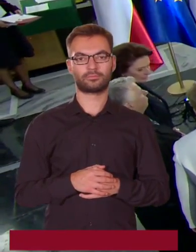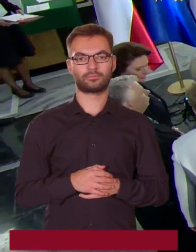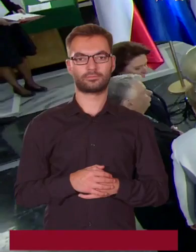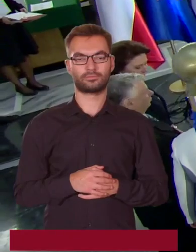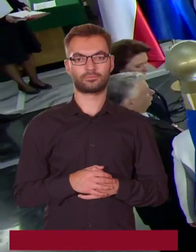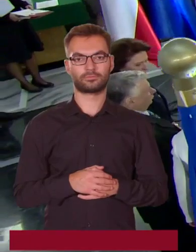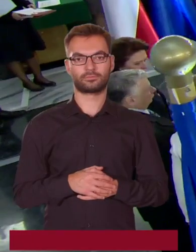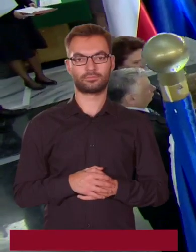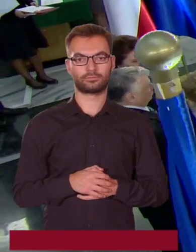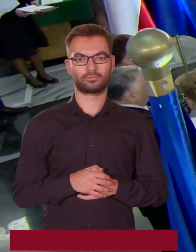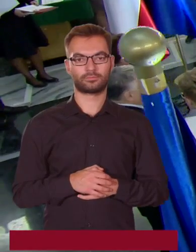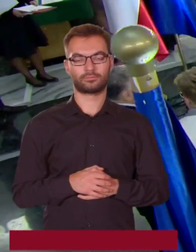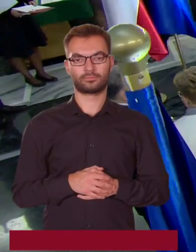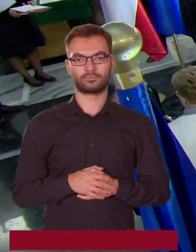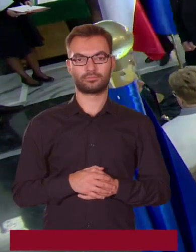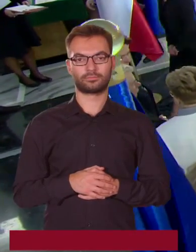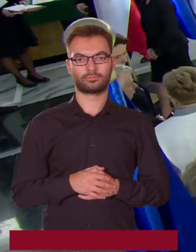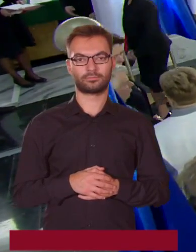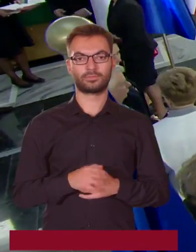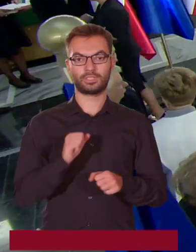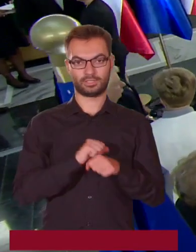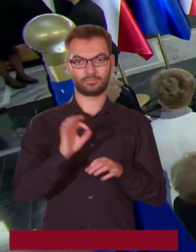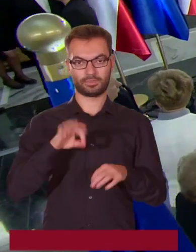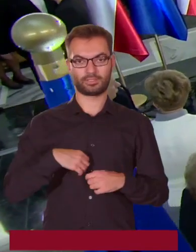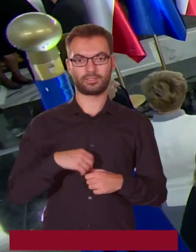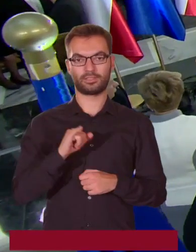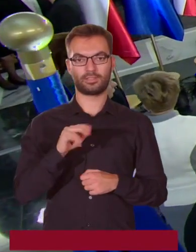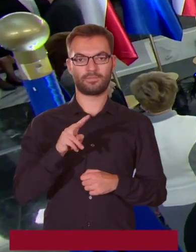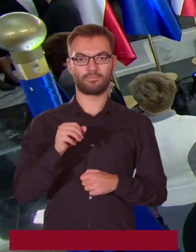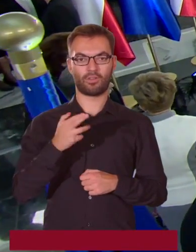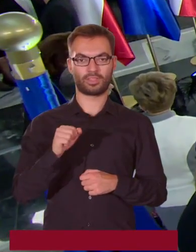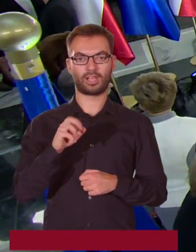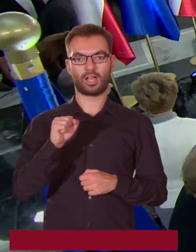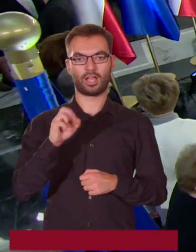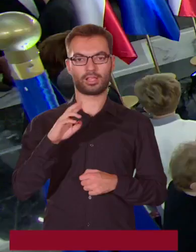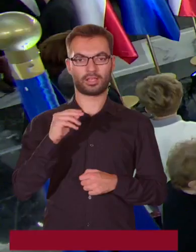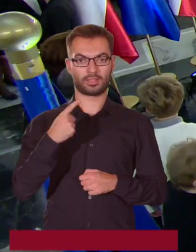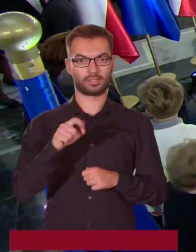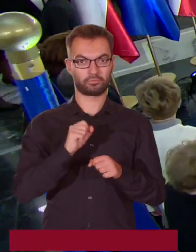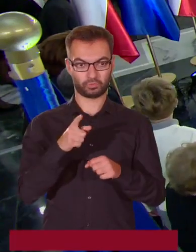Czy jest pani Iwona Ewa Arendt na sali? Nie ma, tak?